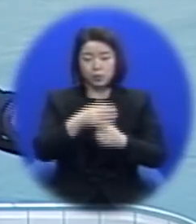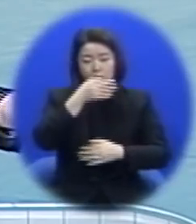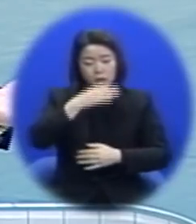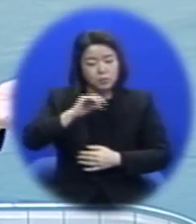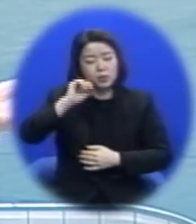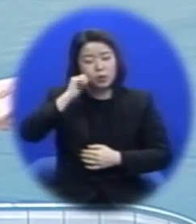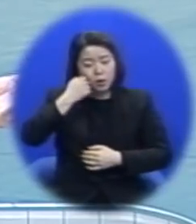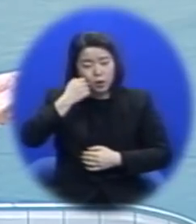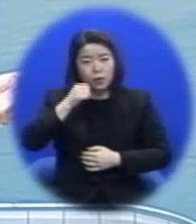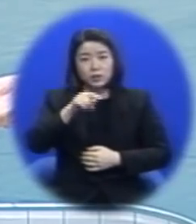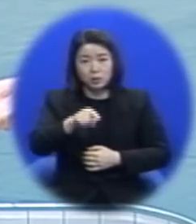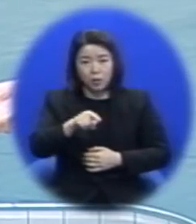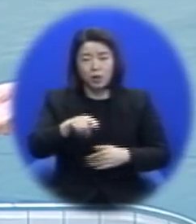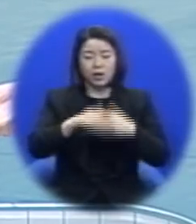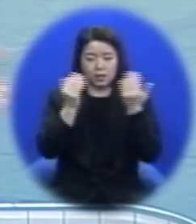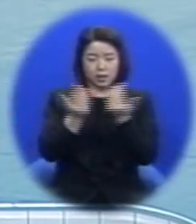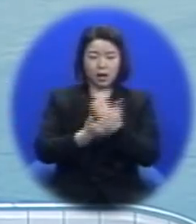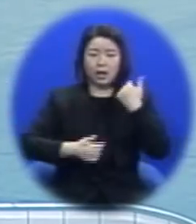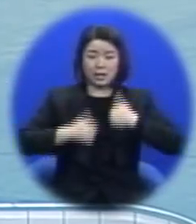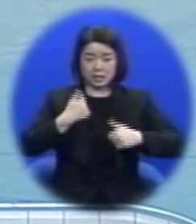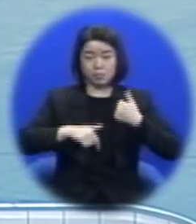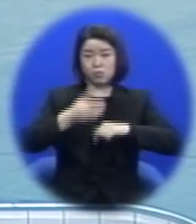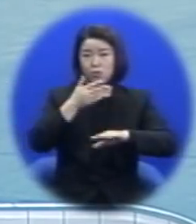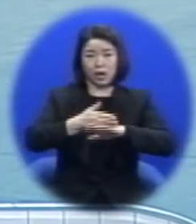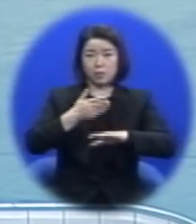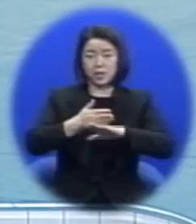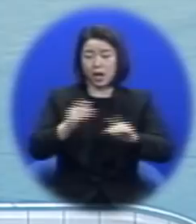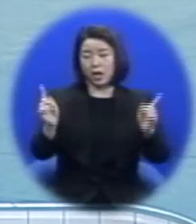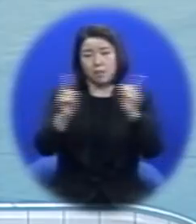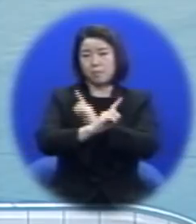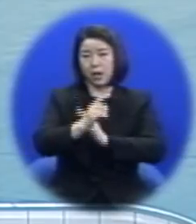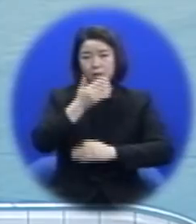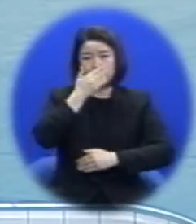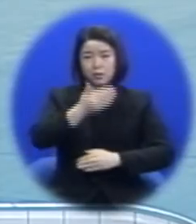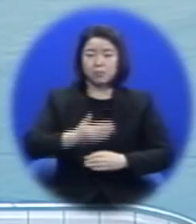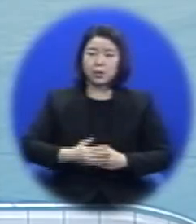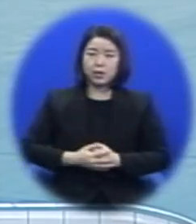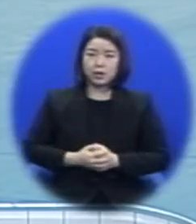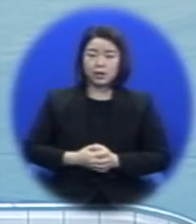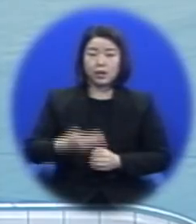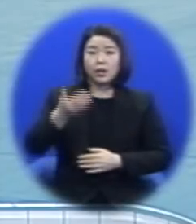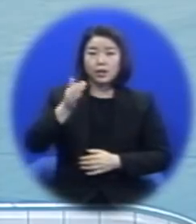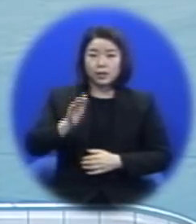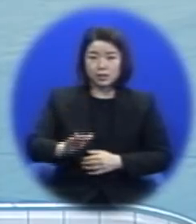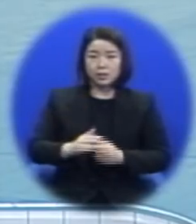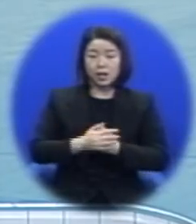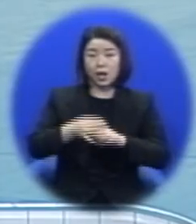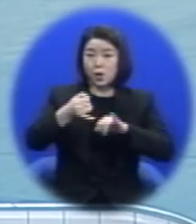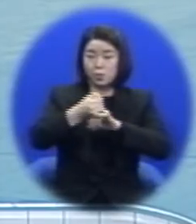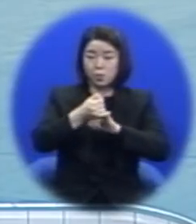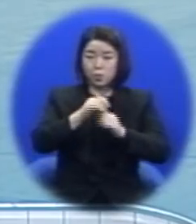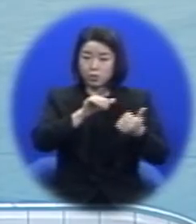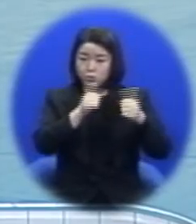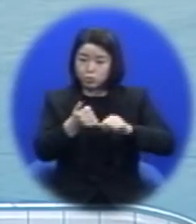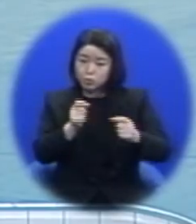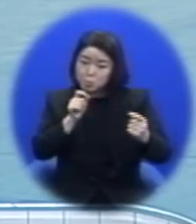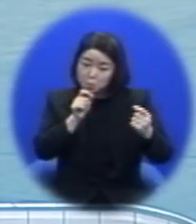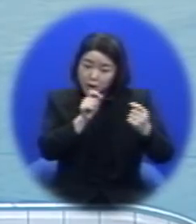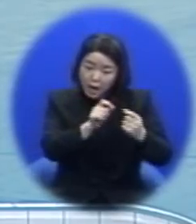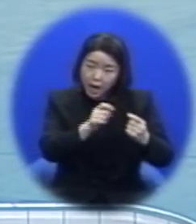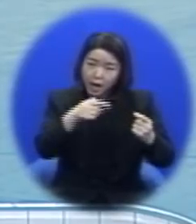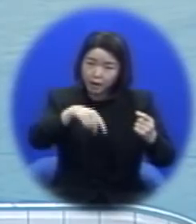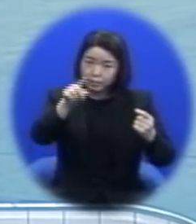다 기쁘고 감사하게 그렇게 바뀌어요. 근데 여러분, 꼭 죽음의 문턱에 갔다